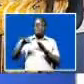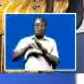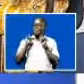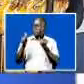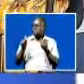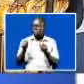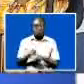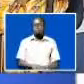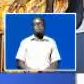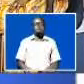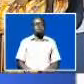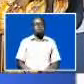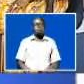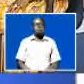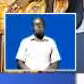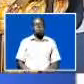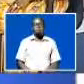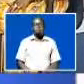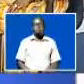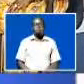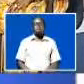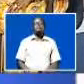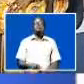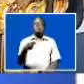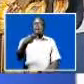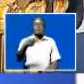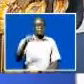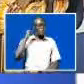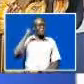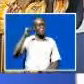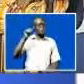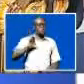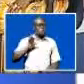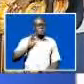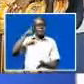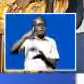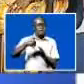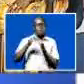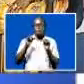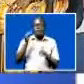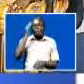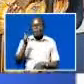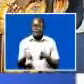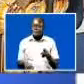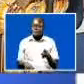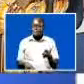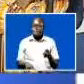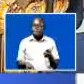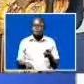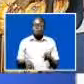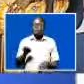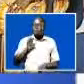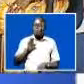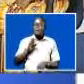Haya, muda huko nasi tuende katika Henry. Siasa wanawake hawapatikani kwa sababu